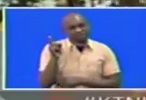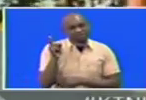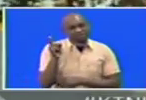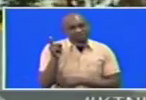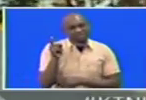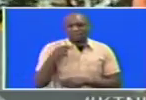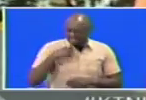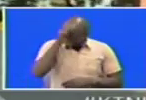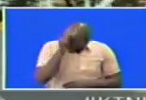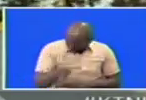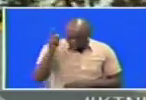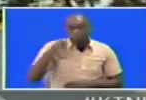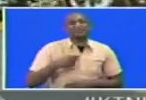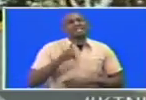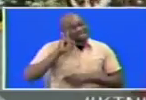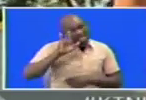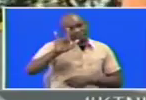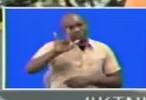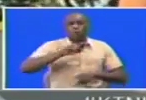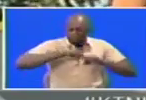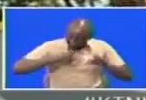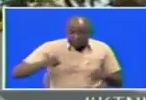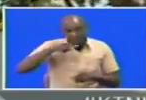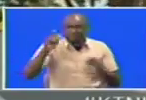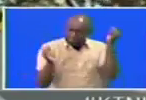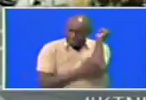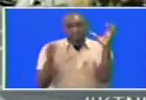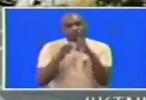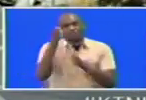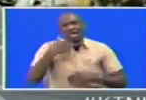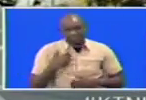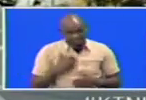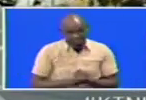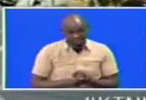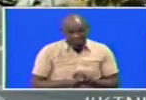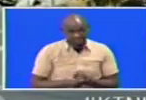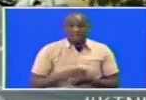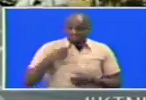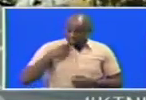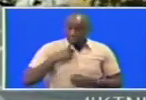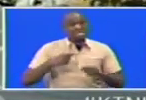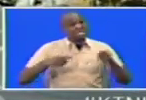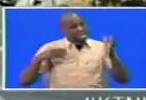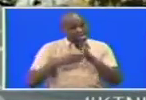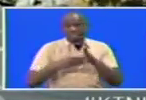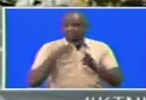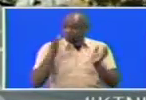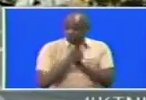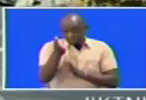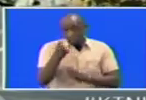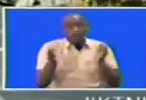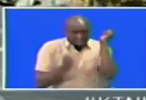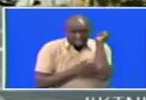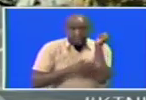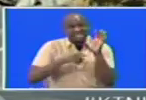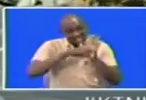I respect you, I love you, but you are with bad company. Hatuna ubaya na mtu yoyote, lakini tuna ubaya